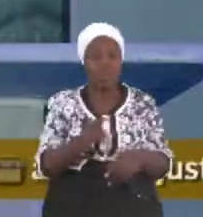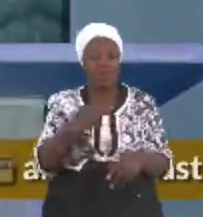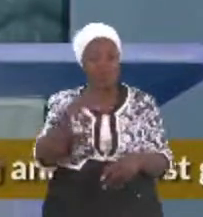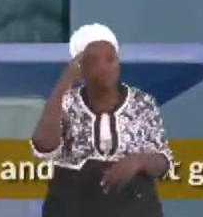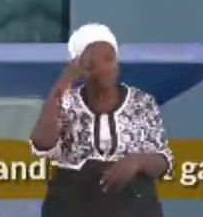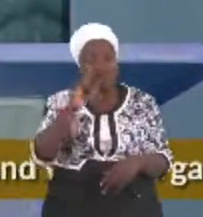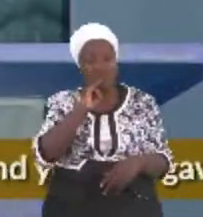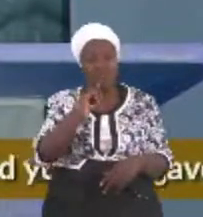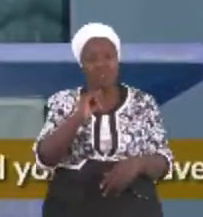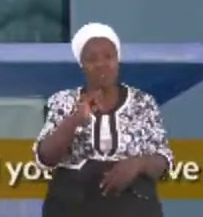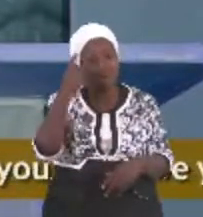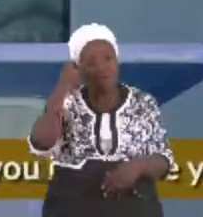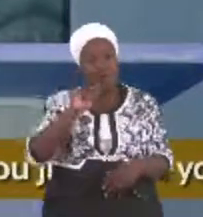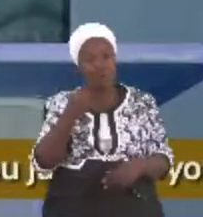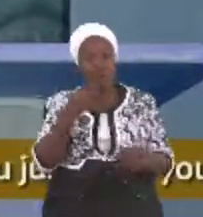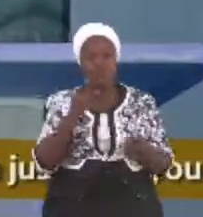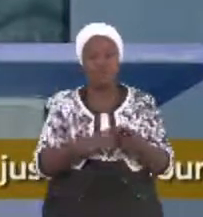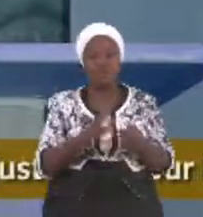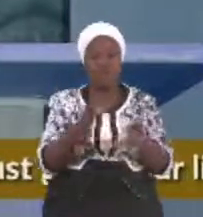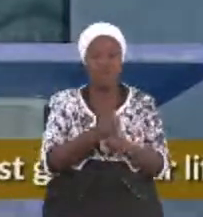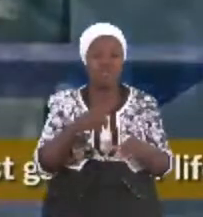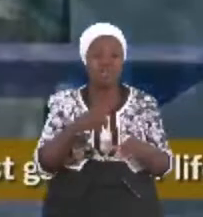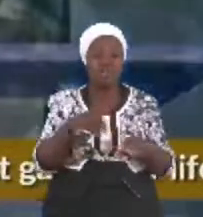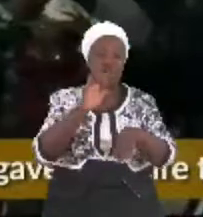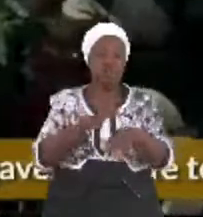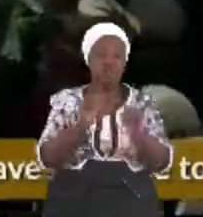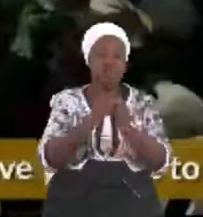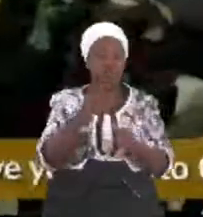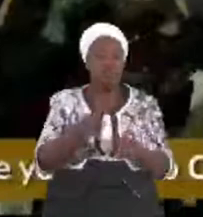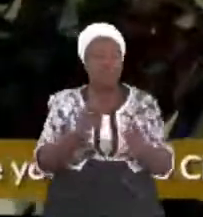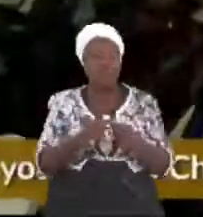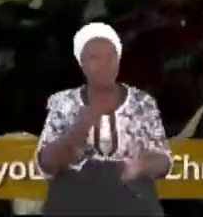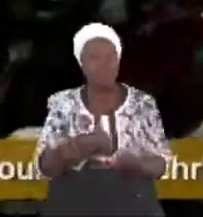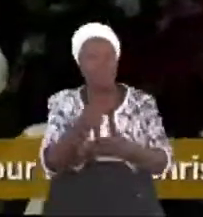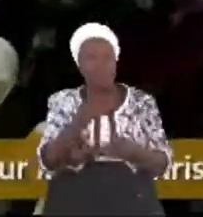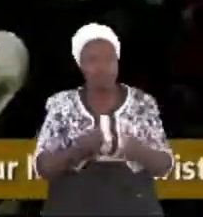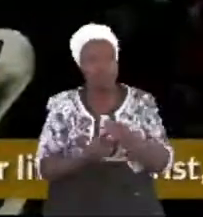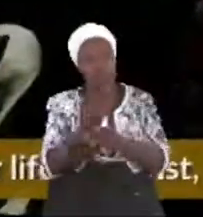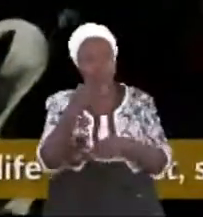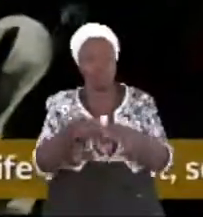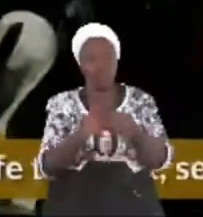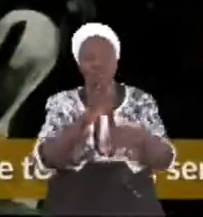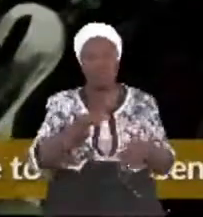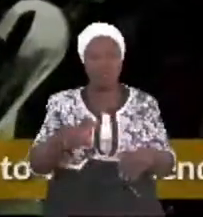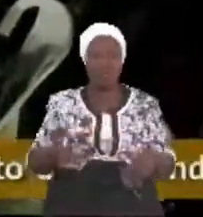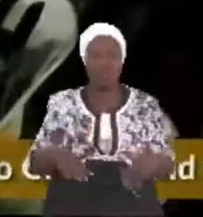C'est pour nous permettre d'être en contact avec toi et de t'aider à croître en Christ.